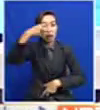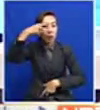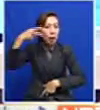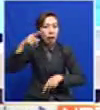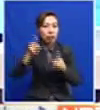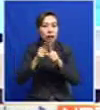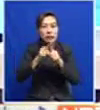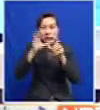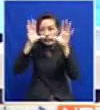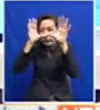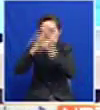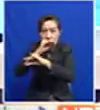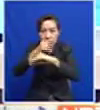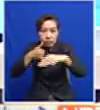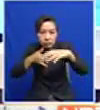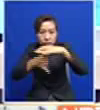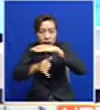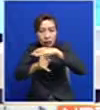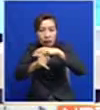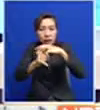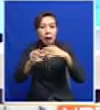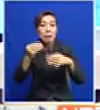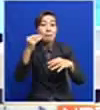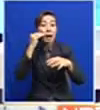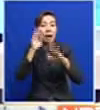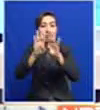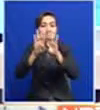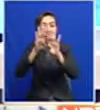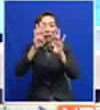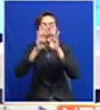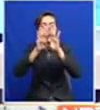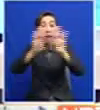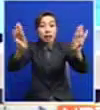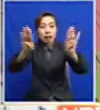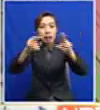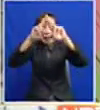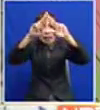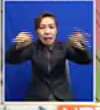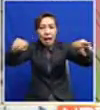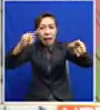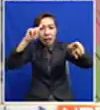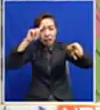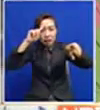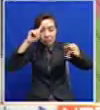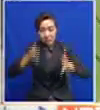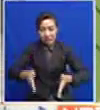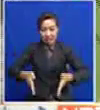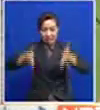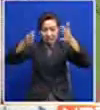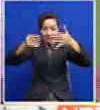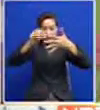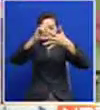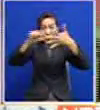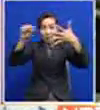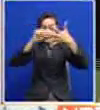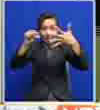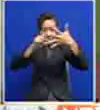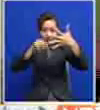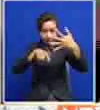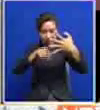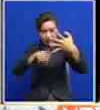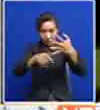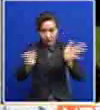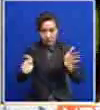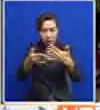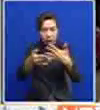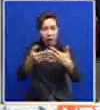ากลางดึกค่ะเข้าไปก่อเหตุงัดหน้าต่างเข้าไปขโมยสินค้าในร้านซึ่งอยู่ใต้อพาร์ตเมนต์แห่งหนึ่งซึ่งปรากฏว่าของที่หายไปเนี่ยจะ